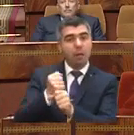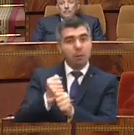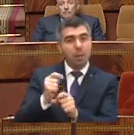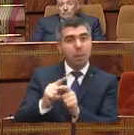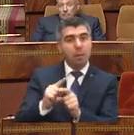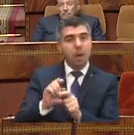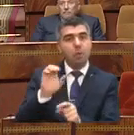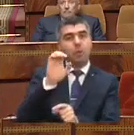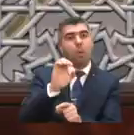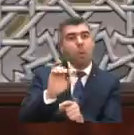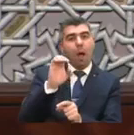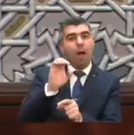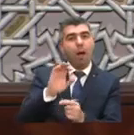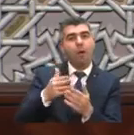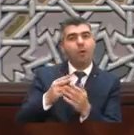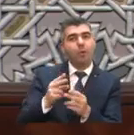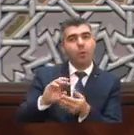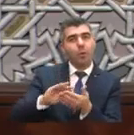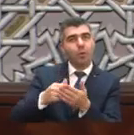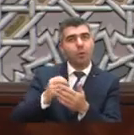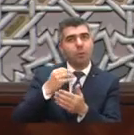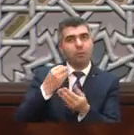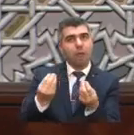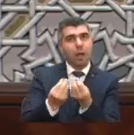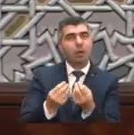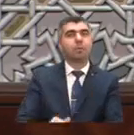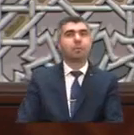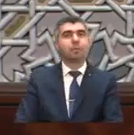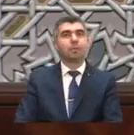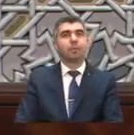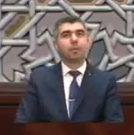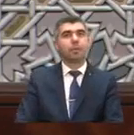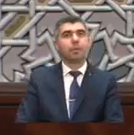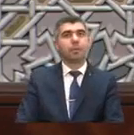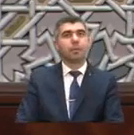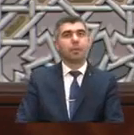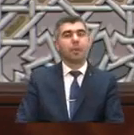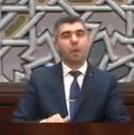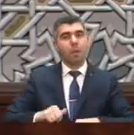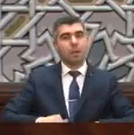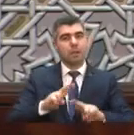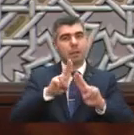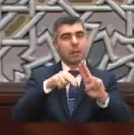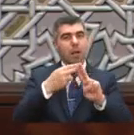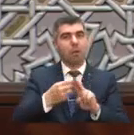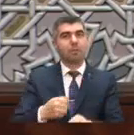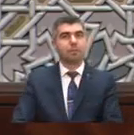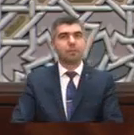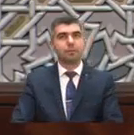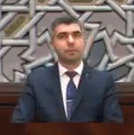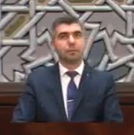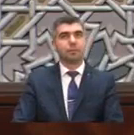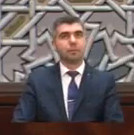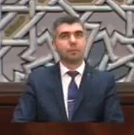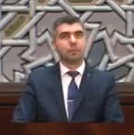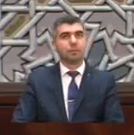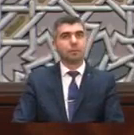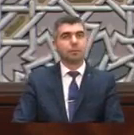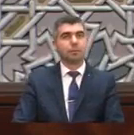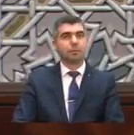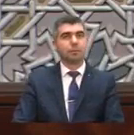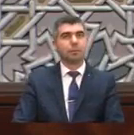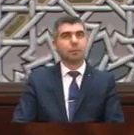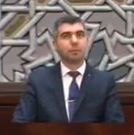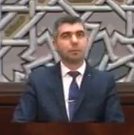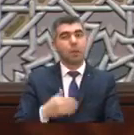وشكرا. ليس هناك تعقيب اضافي اخر، اذا جواب السيد الوزير عن التعقيبين.